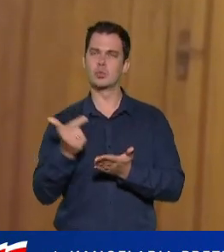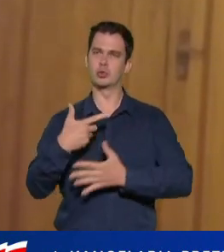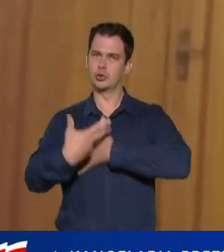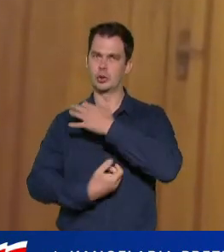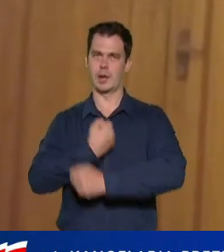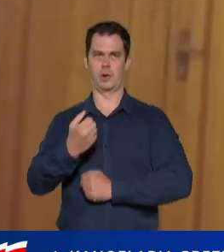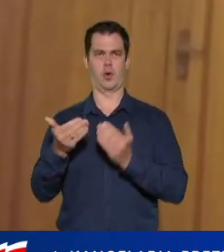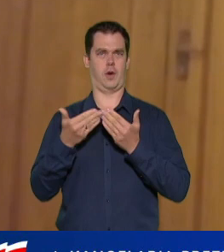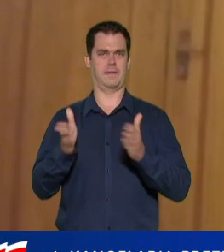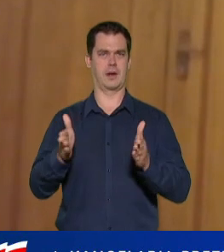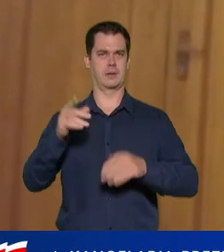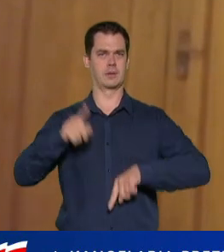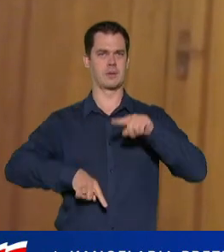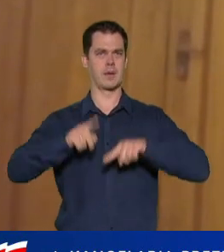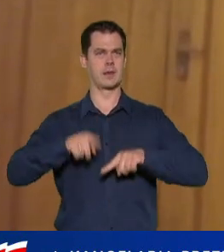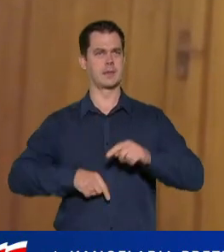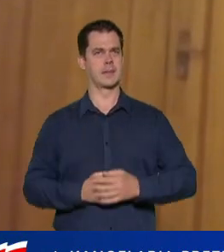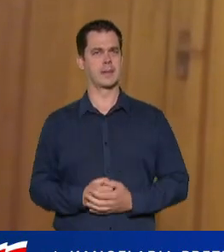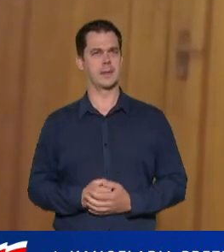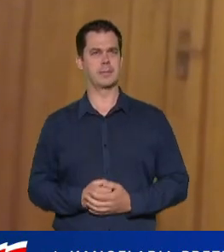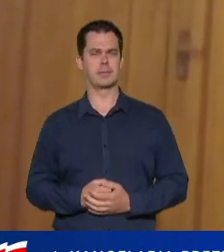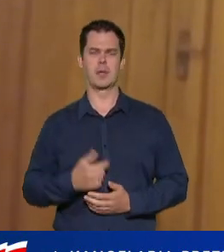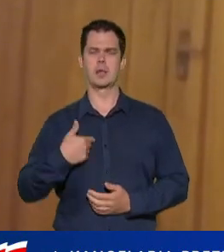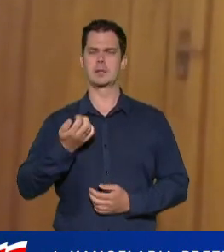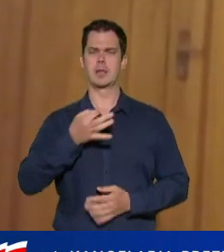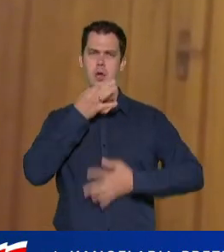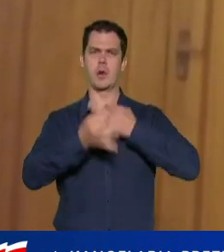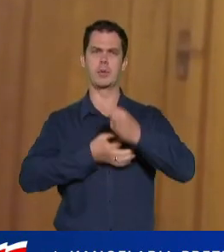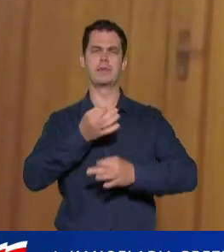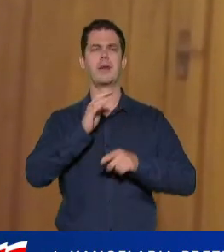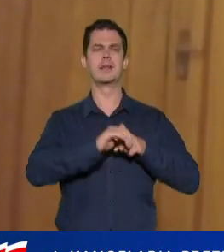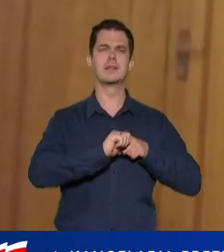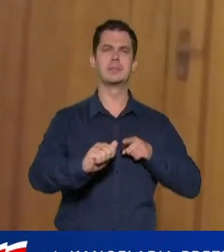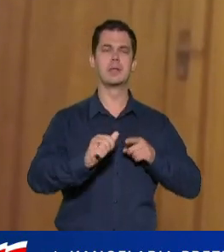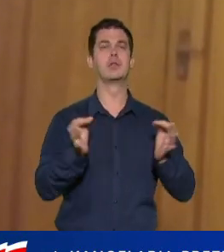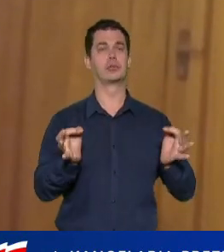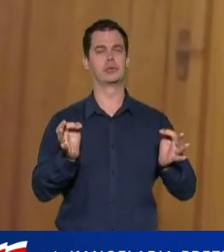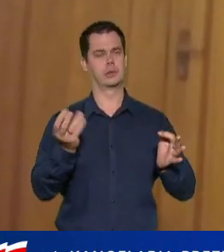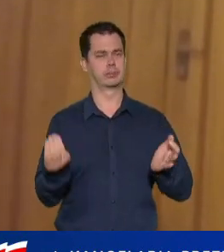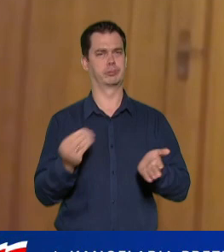zakresie pracowała. Zaraz powiemy o tych obostrzeniach,